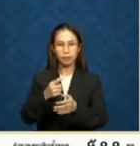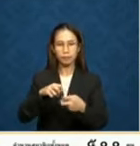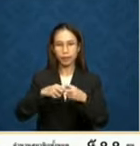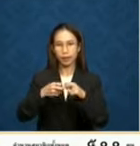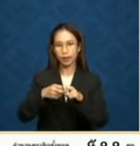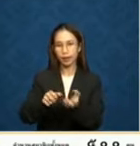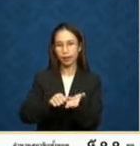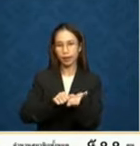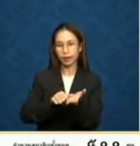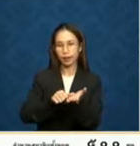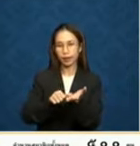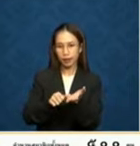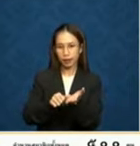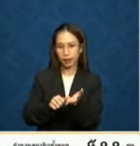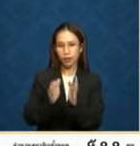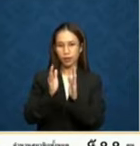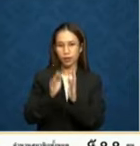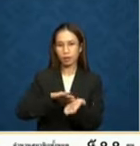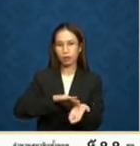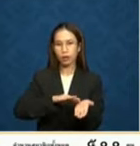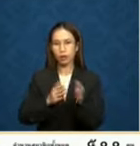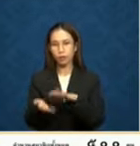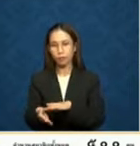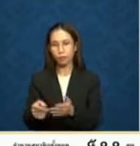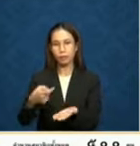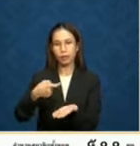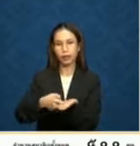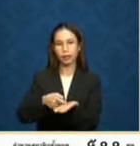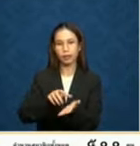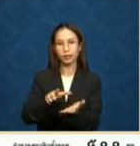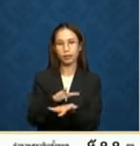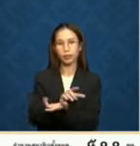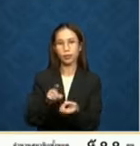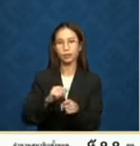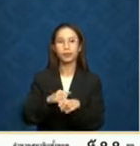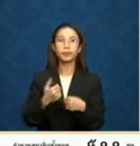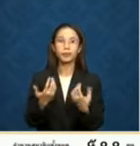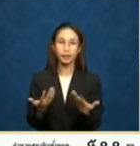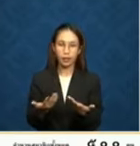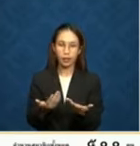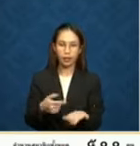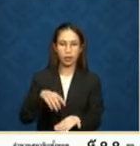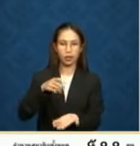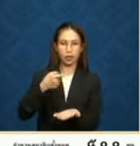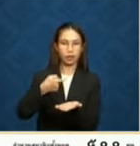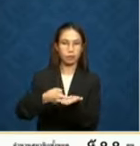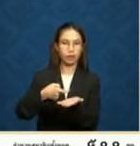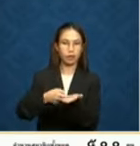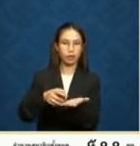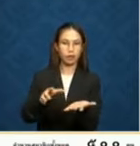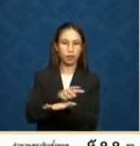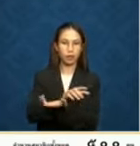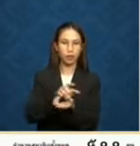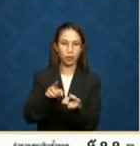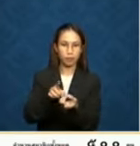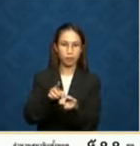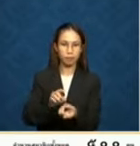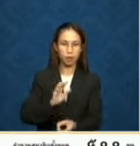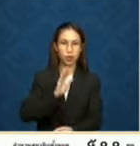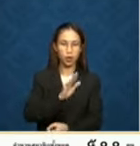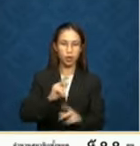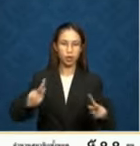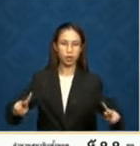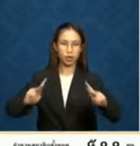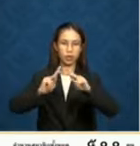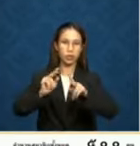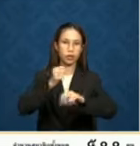ในเรื่องของการลมแล้วลายของกองทประกนสังคมอย่างไรกองทูนประกนสังคมไม่ใช่เป็ของกระส่วงแ่